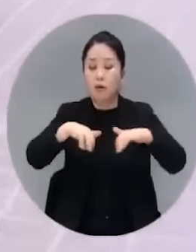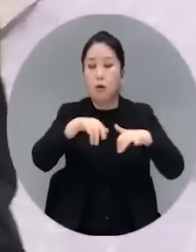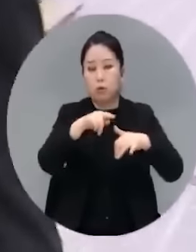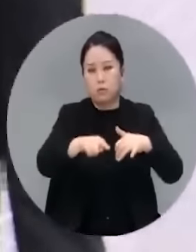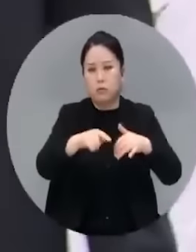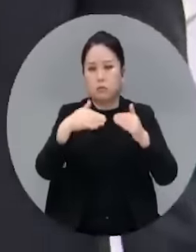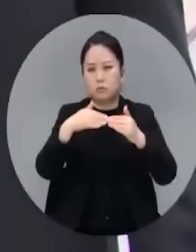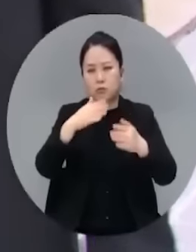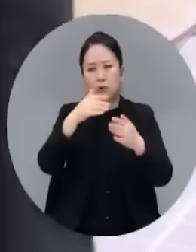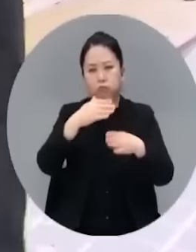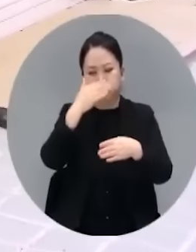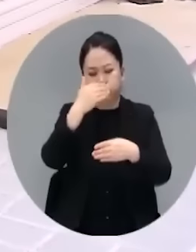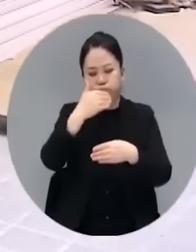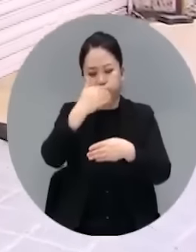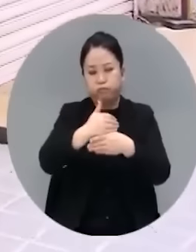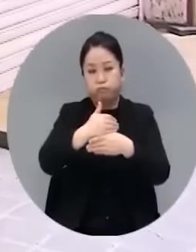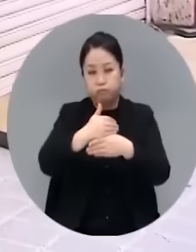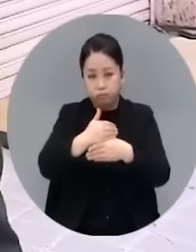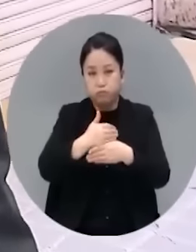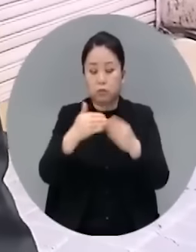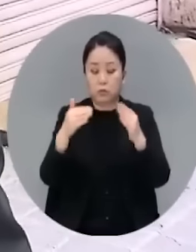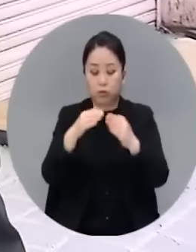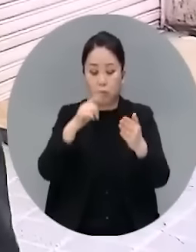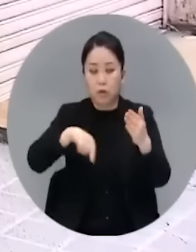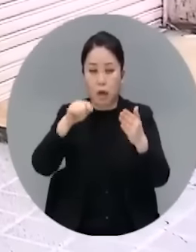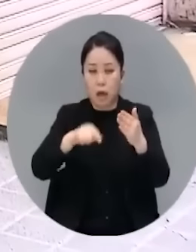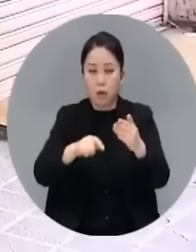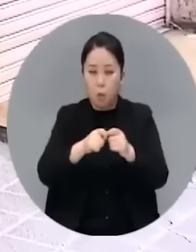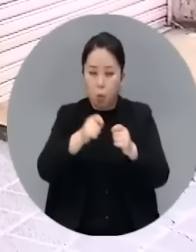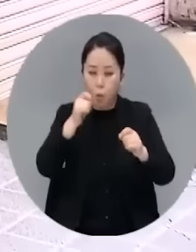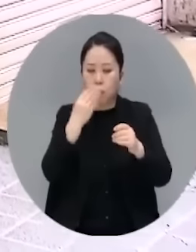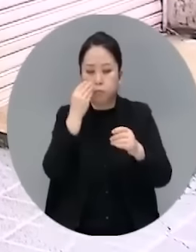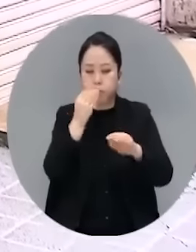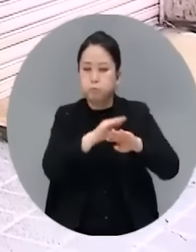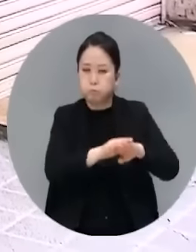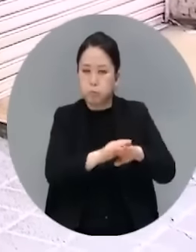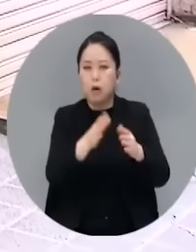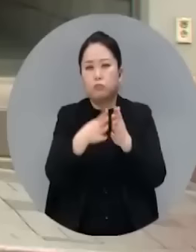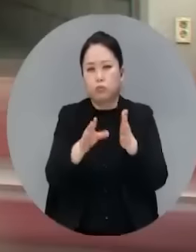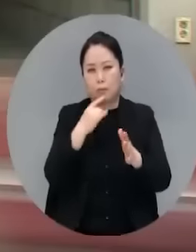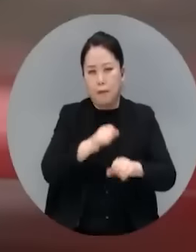문이 굳게 닫혀 있고 건물 내부에는 오랫동안 방치된 물건들만 쌓여 있습니다.